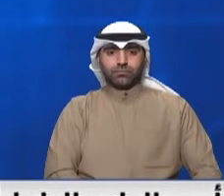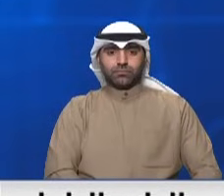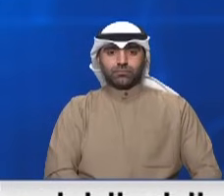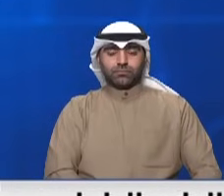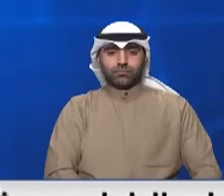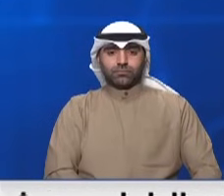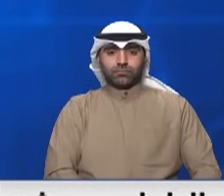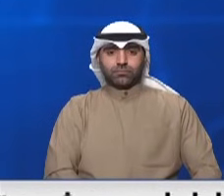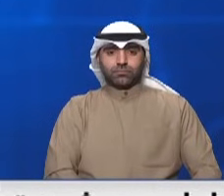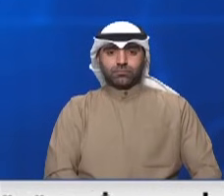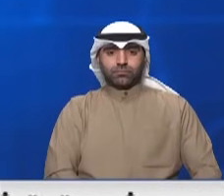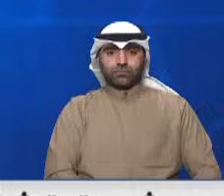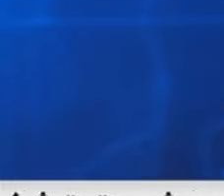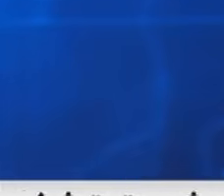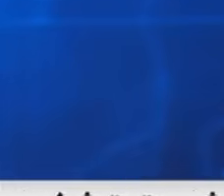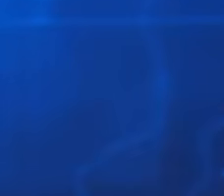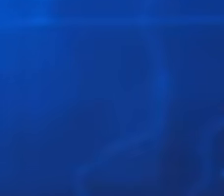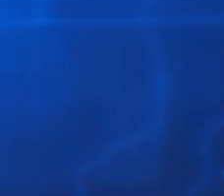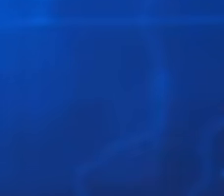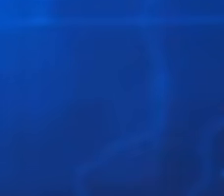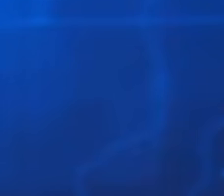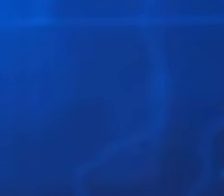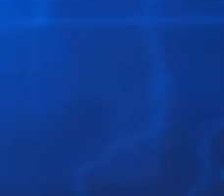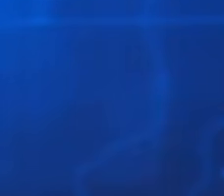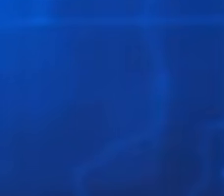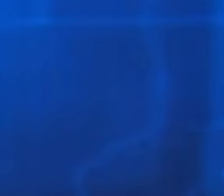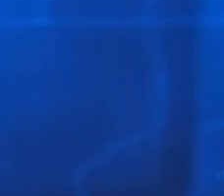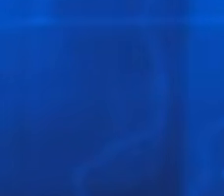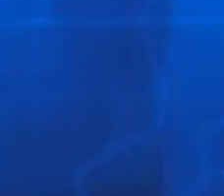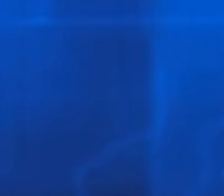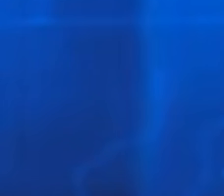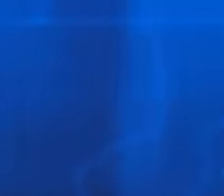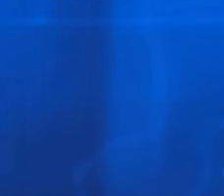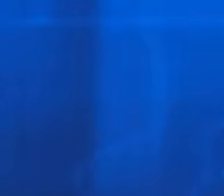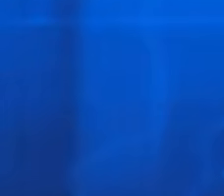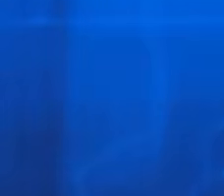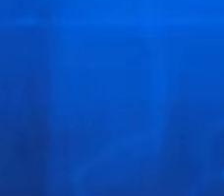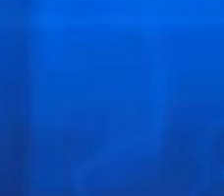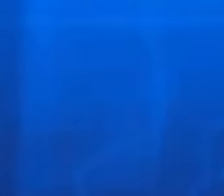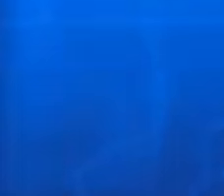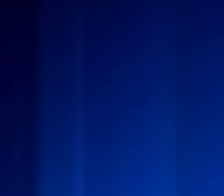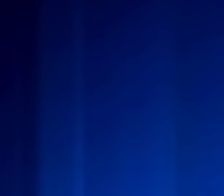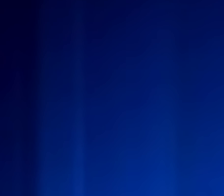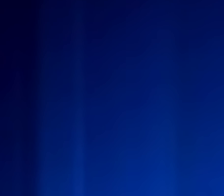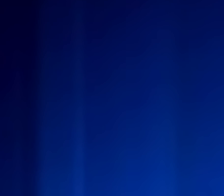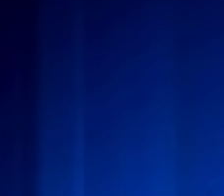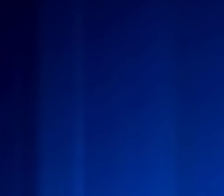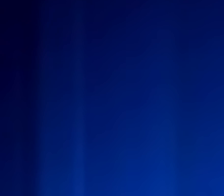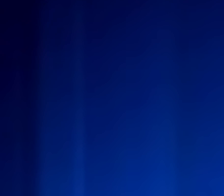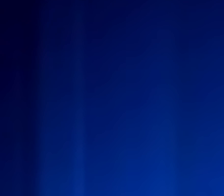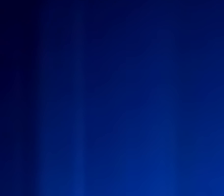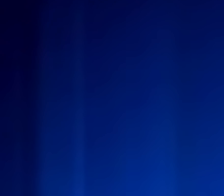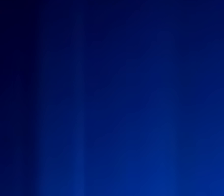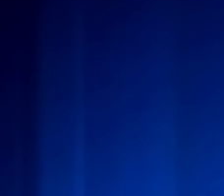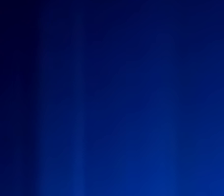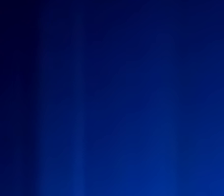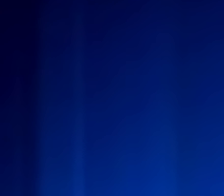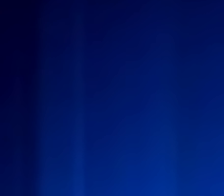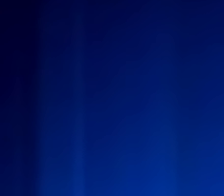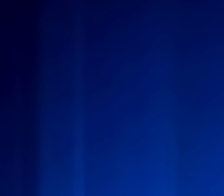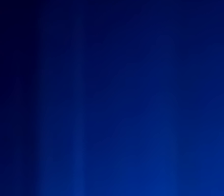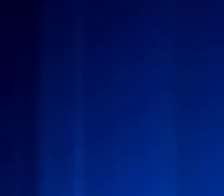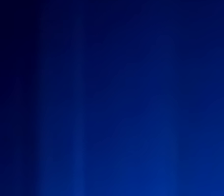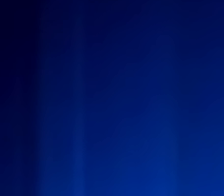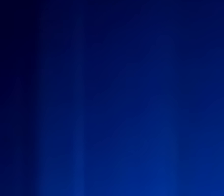الشقيقين سيداتي وسادتي البقاء لله انتقل الى رحمه الله تعالى عبد الرحمن